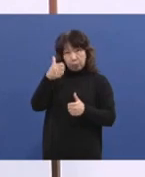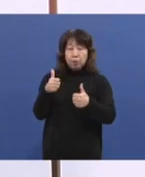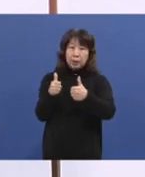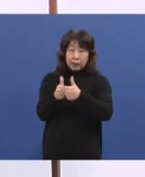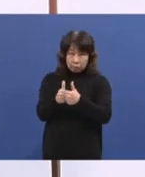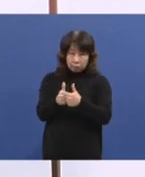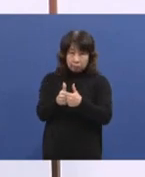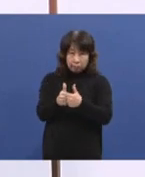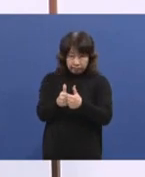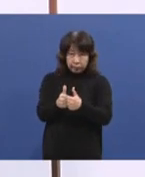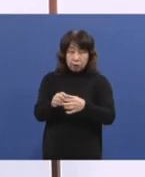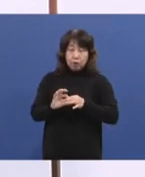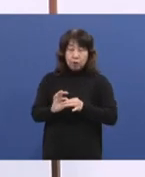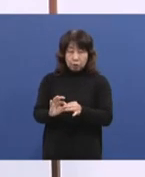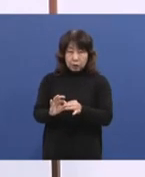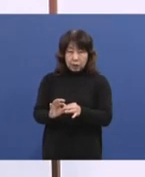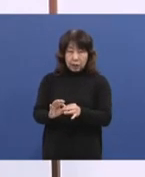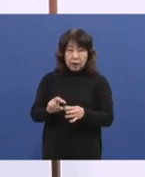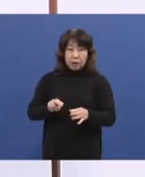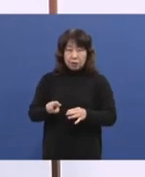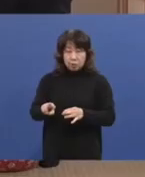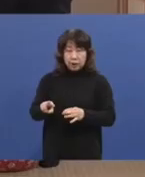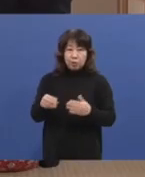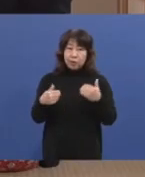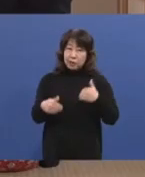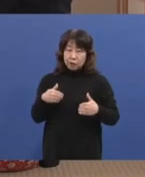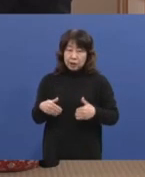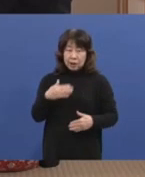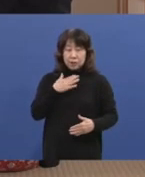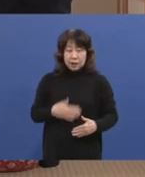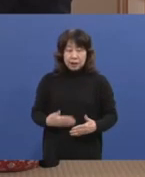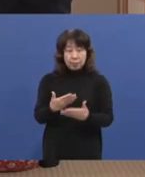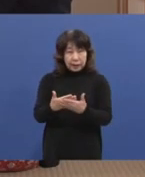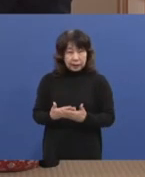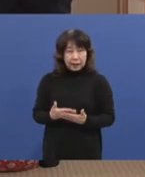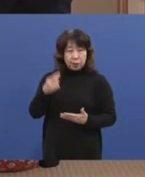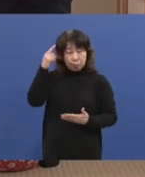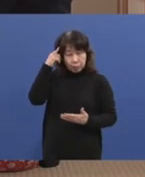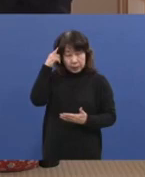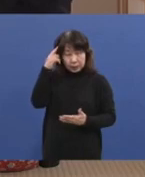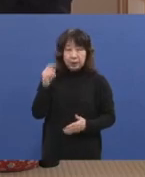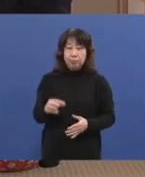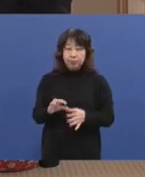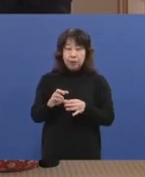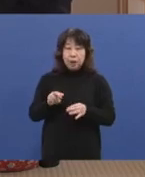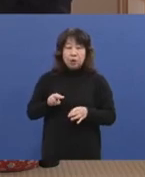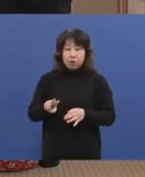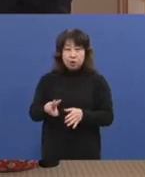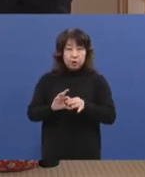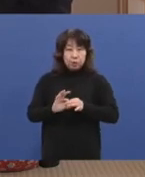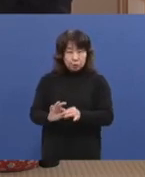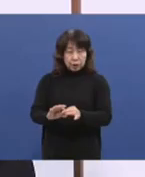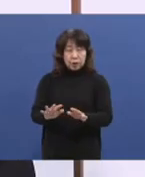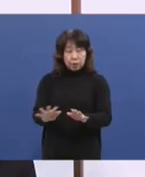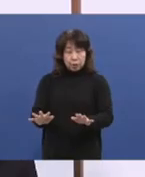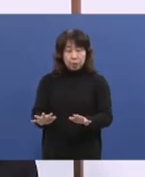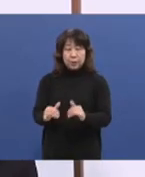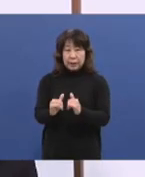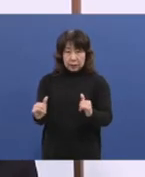を知ってもらいたいと思っています。 将棋を通して子どもたちに何を学んでほしいと思われますか？